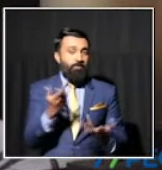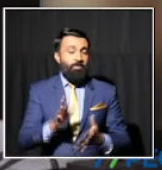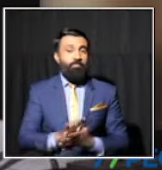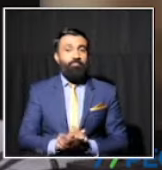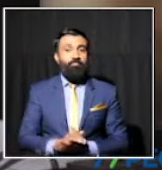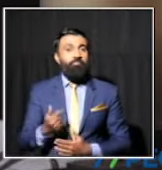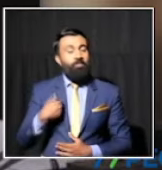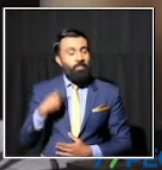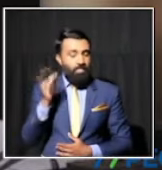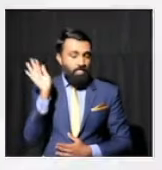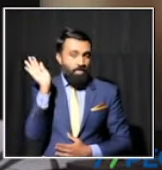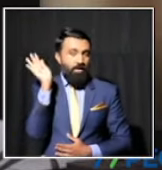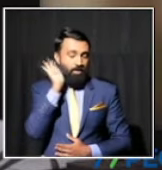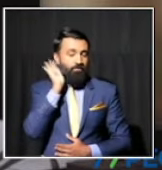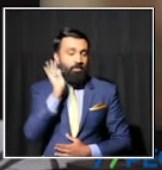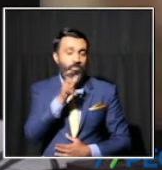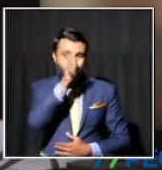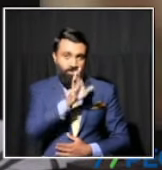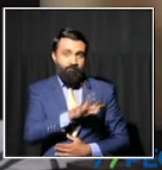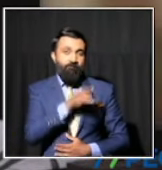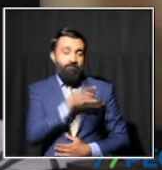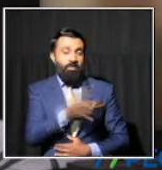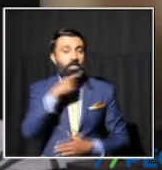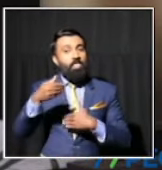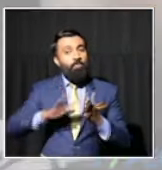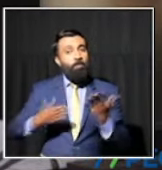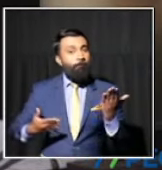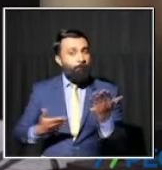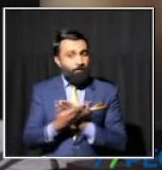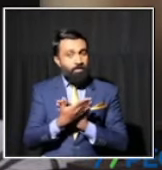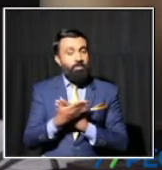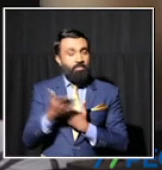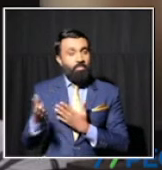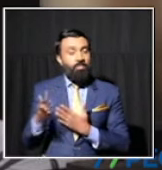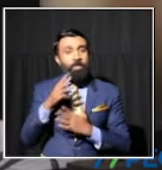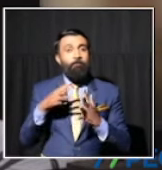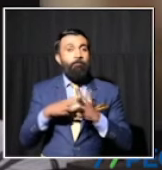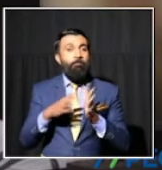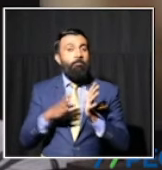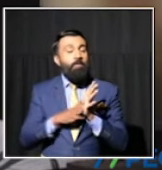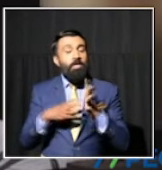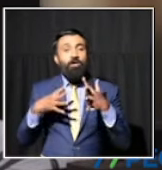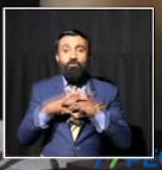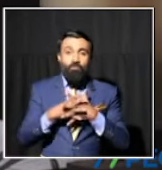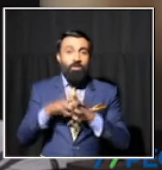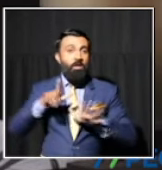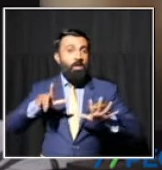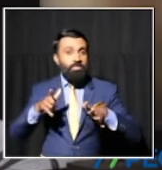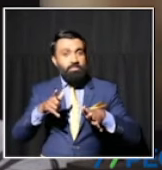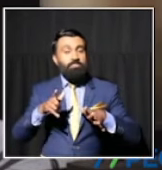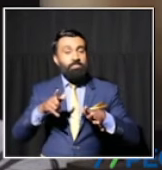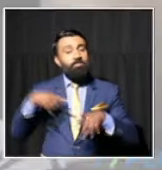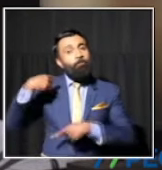දැනගන්න කැමති ඔබ ඔබතුමා ඉන්න නිසාම මා දන්න විදිහට කැබිනට් මණ්ඩලයට මෙන්න මේ කැබිනට් පත්‍රිකාව එනවද? මෙගාවොට් 700ක බලාගාරයක් අපි උදකරන සැලසුම්